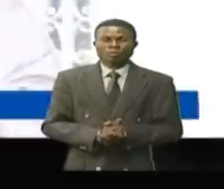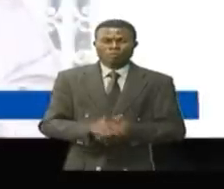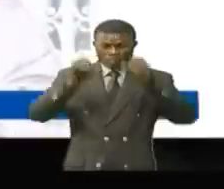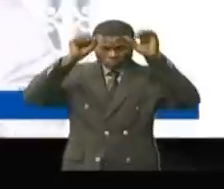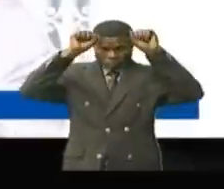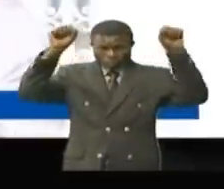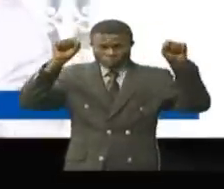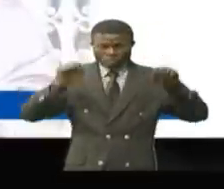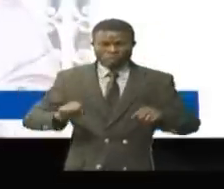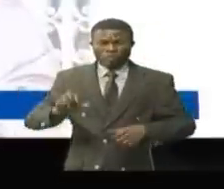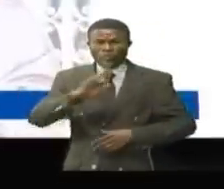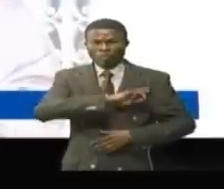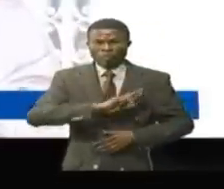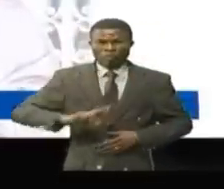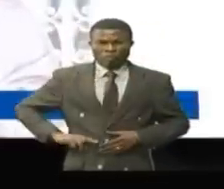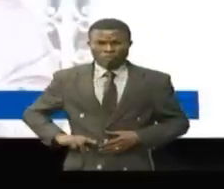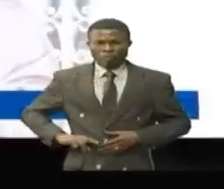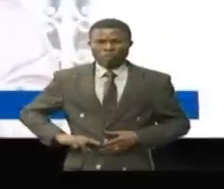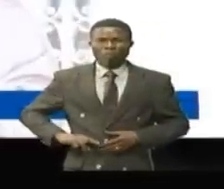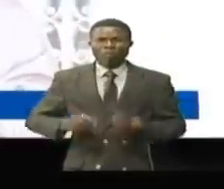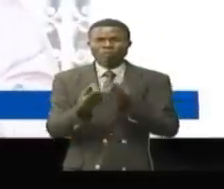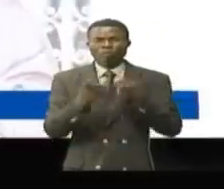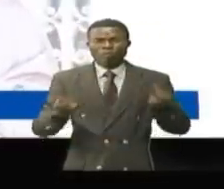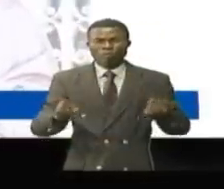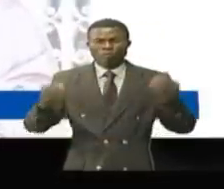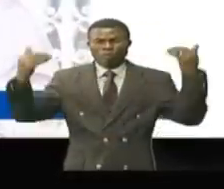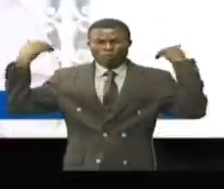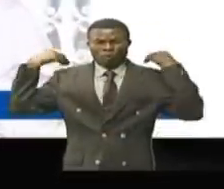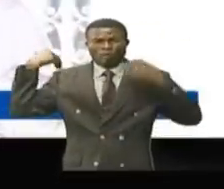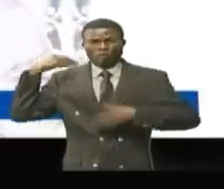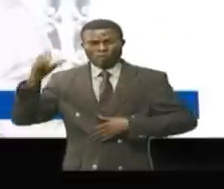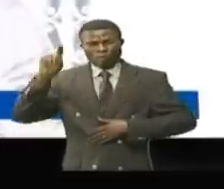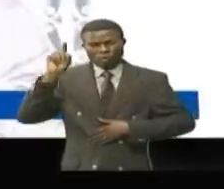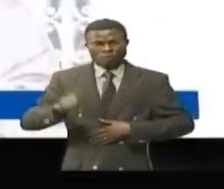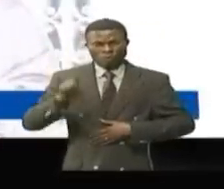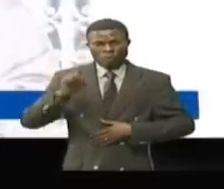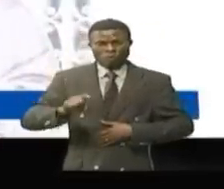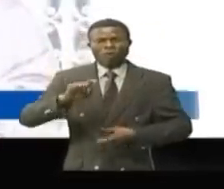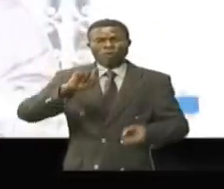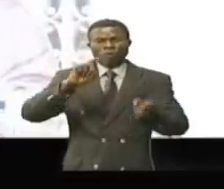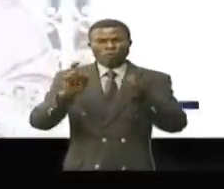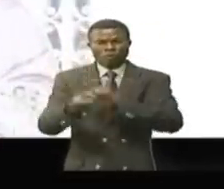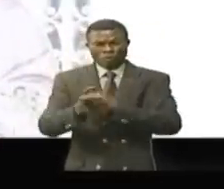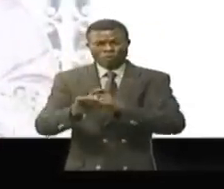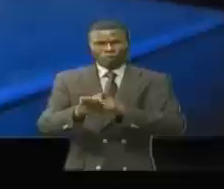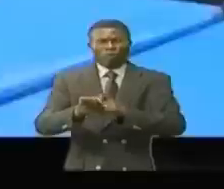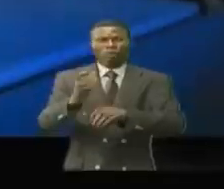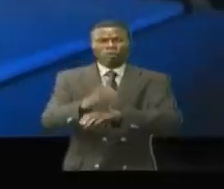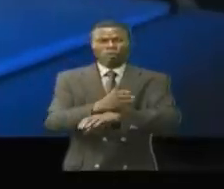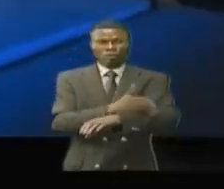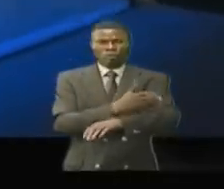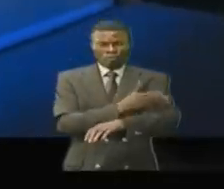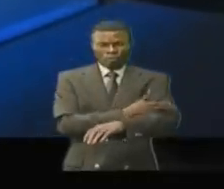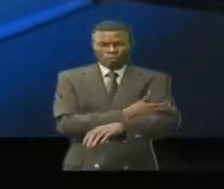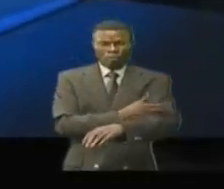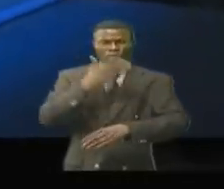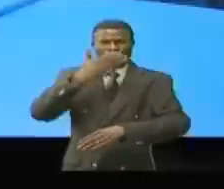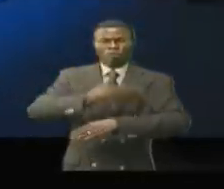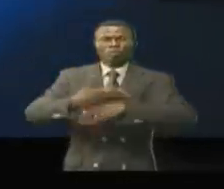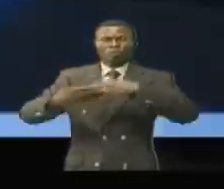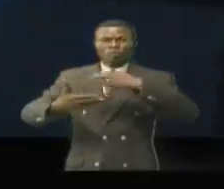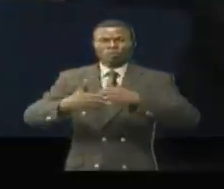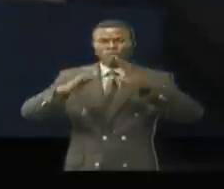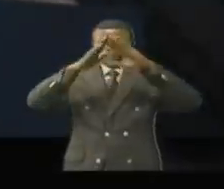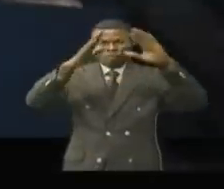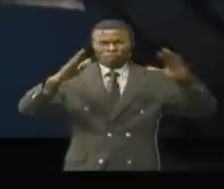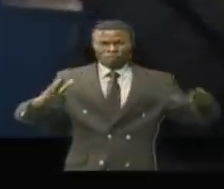président de la République, chef de l'État, qui veut humaniser nos maisons d'arrêt. La construction du